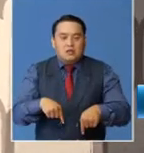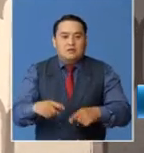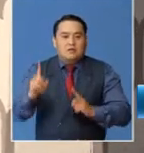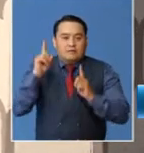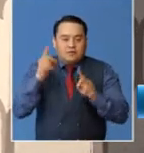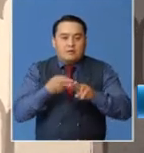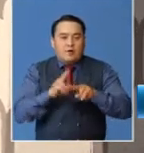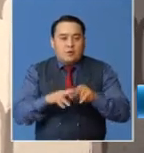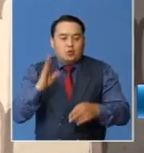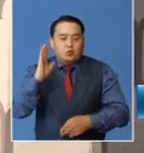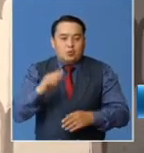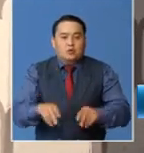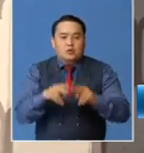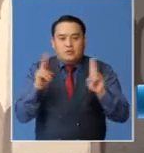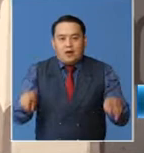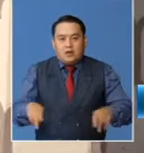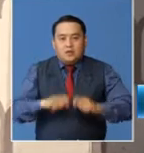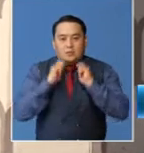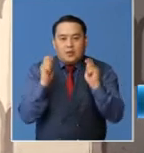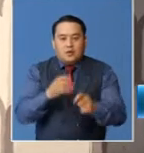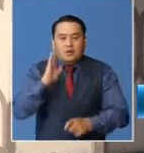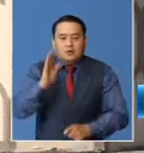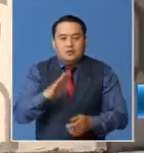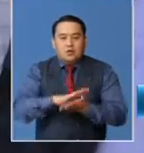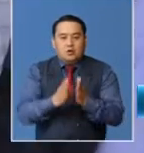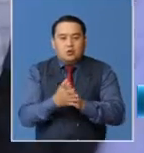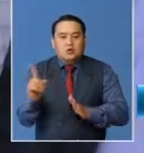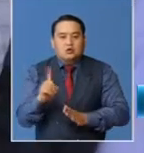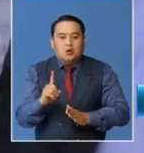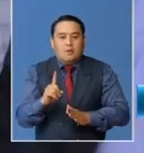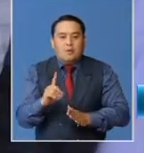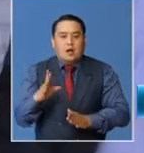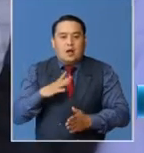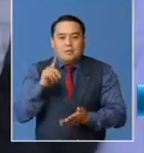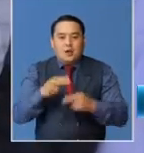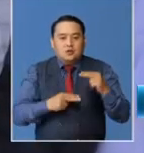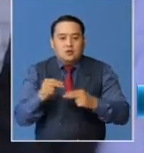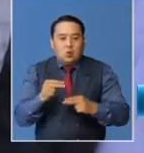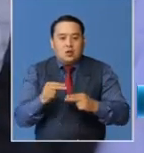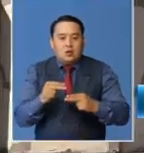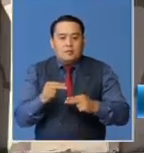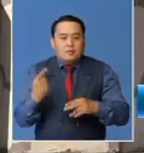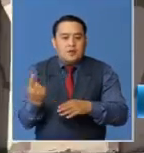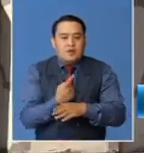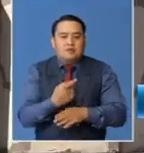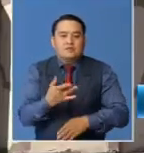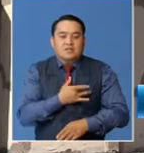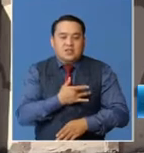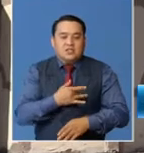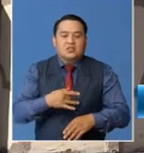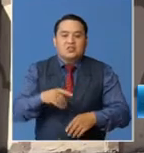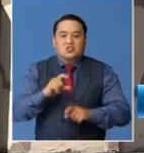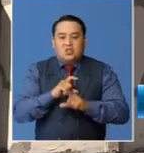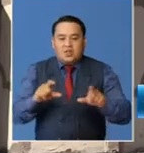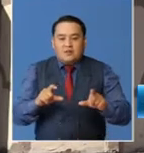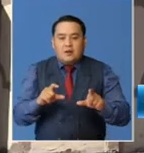Всевышний подарит дворец. Глубочайший смысл этого пророчества заключается в том, что мечеть должна быть построена, прежде всего, в сердце человека, который